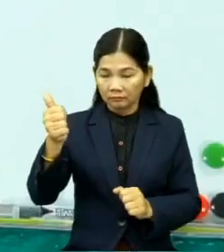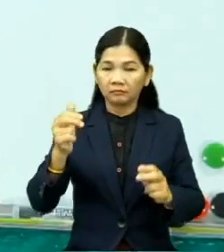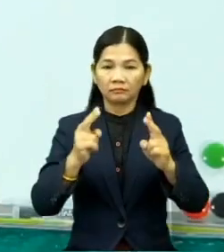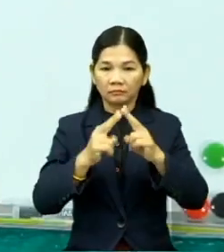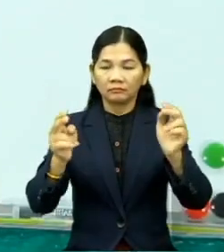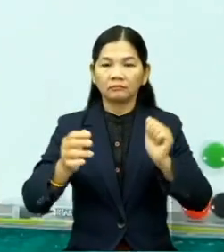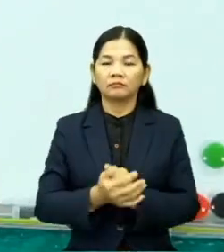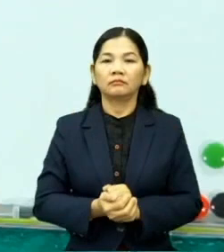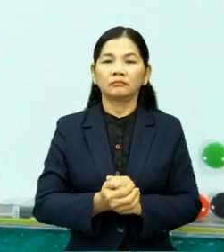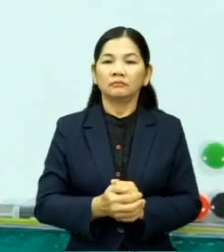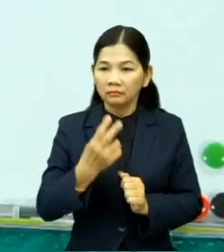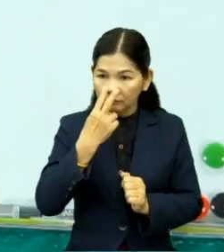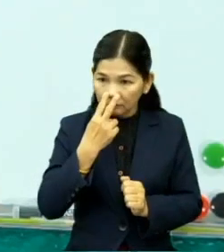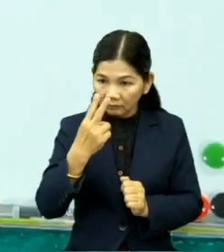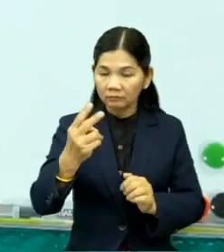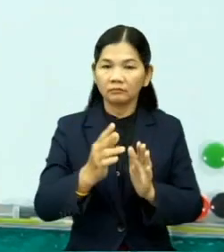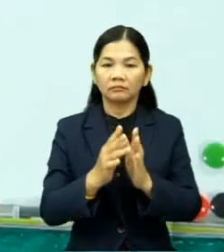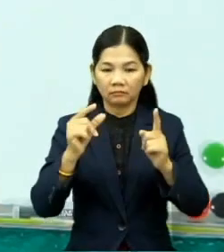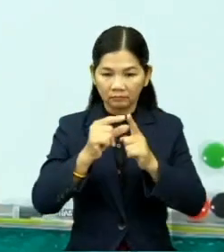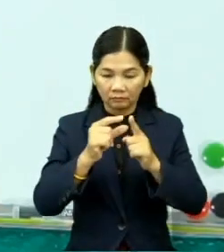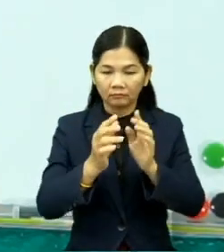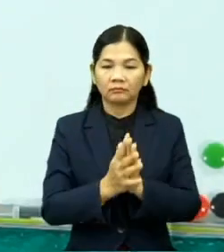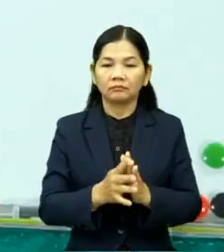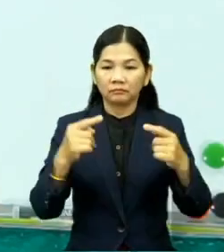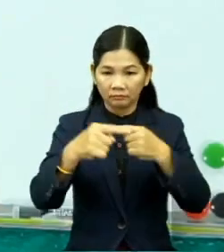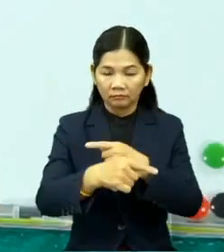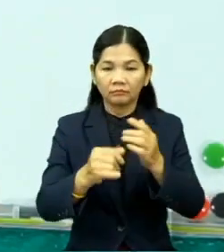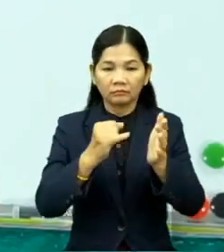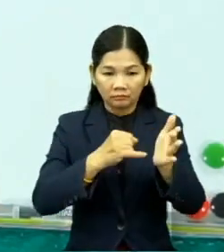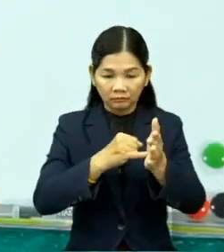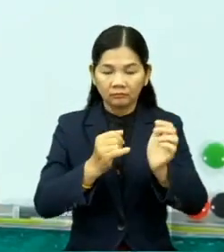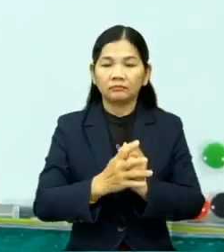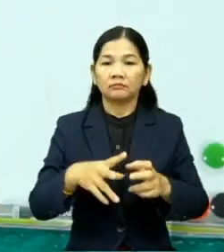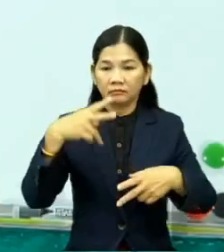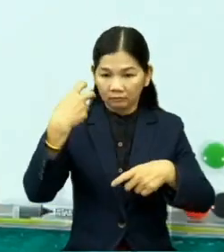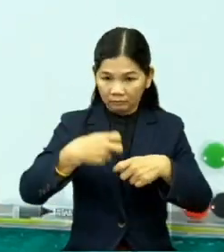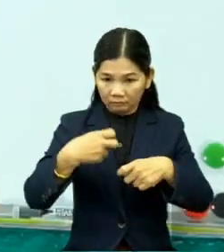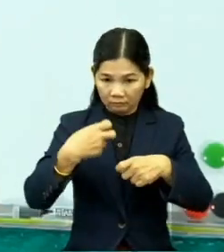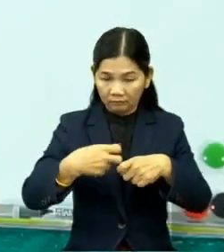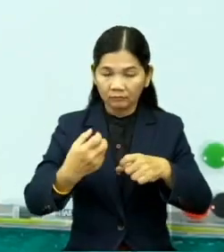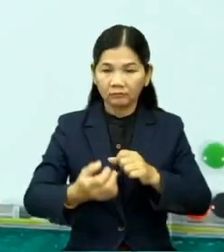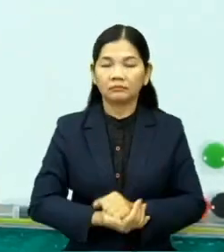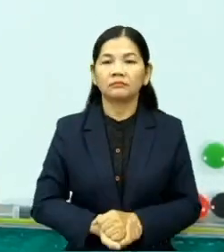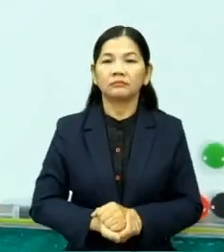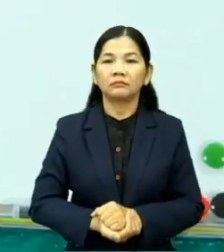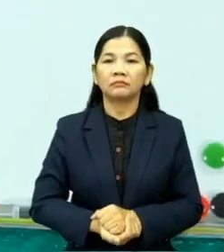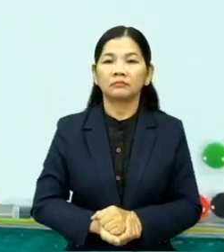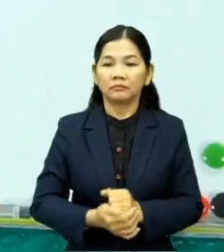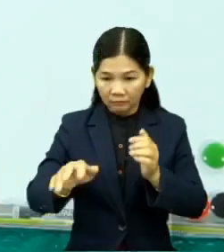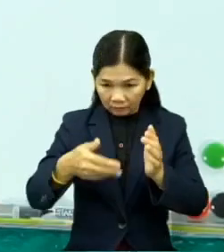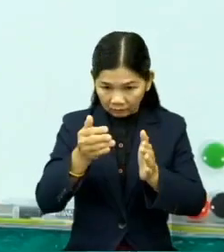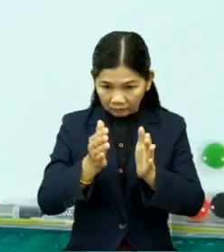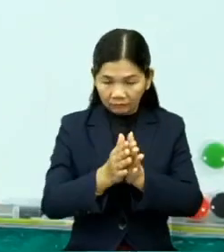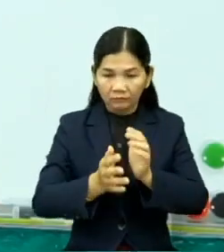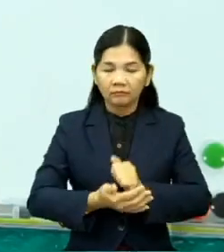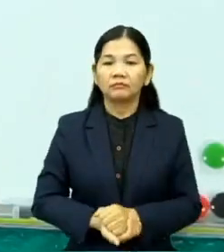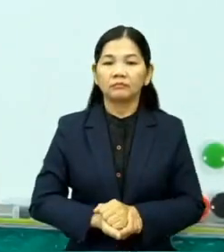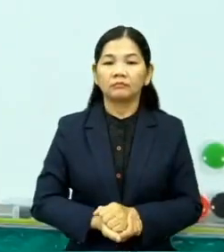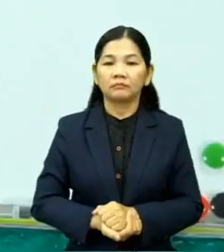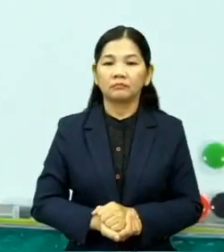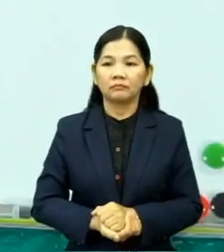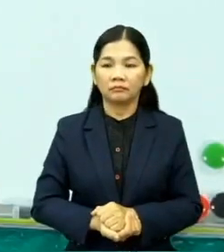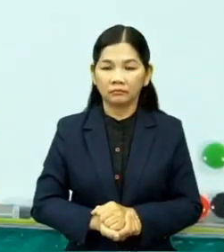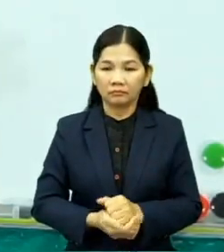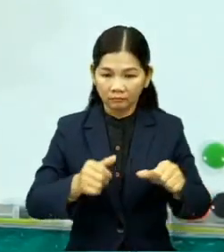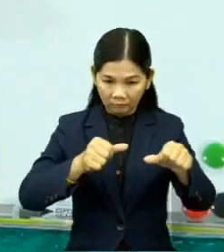ងកូនបានរកឃើញចាពាក្យបដិសម្ពនឹងពាក្យងាយគឺពាក្យលំបាកចាអរគុណកូនទាំងអស់គ្នាឥឡូវយើង